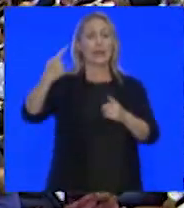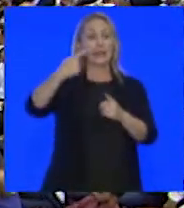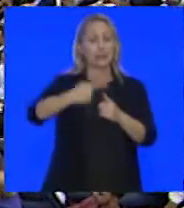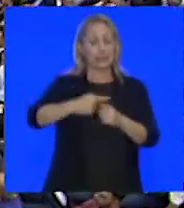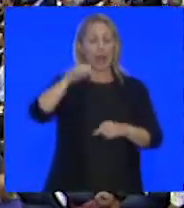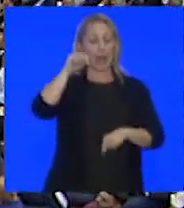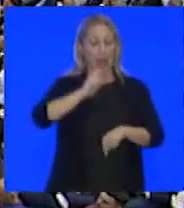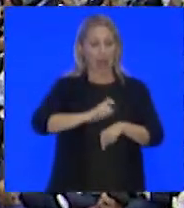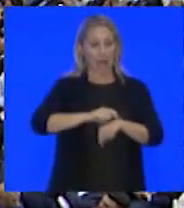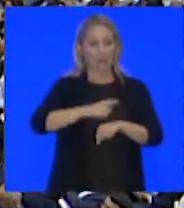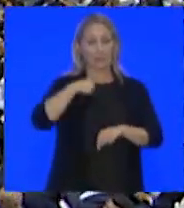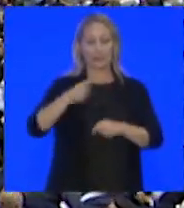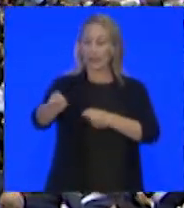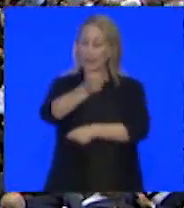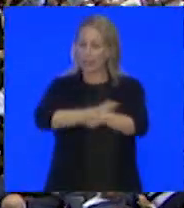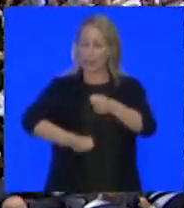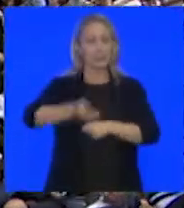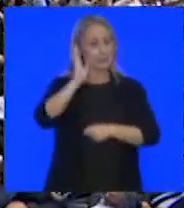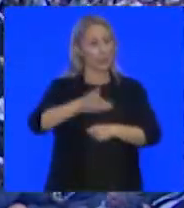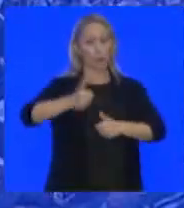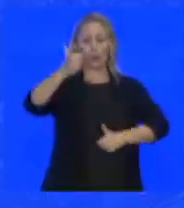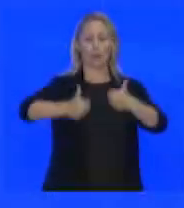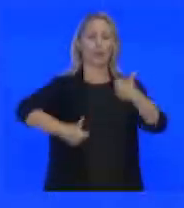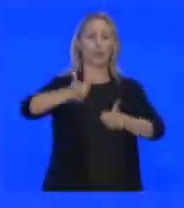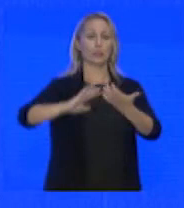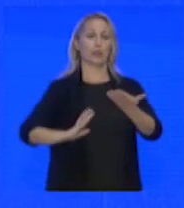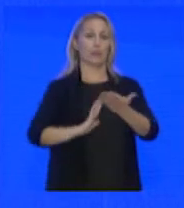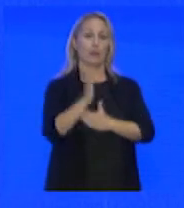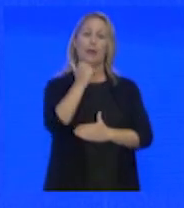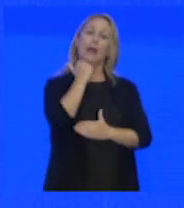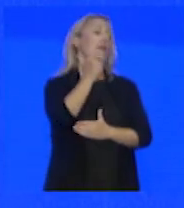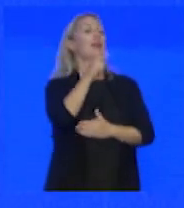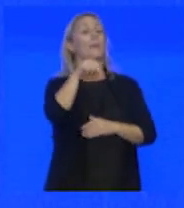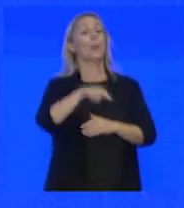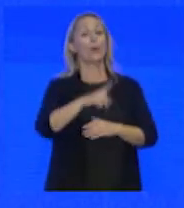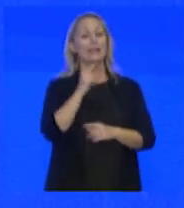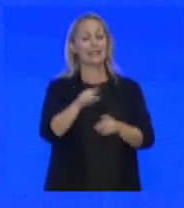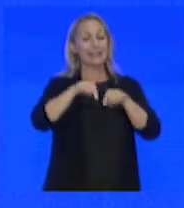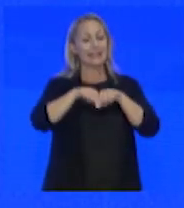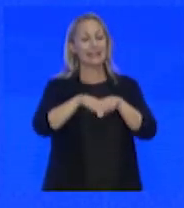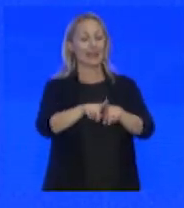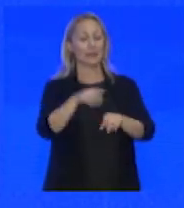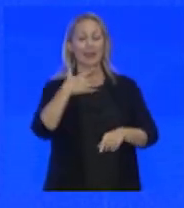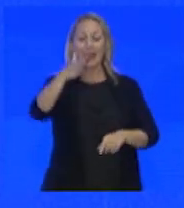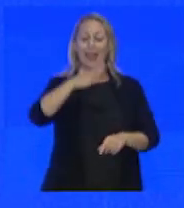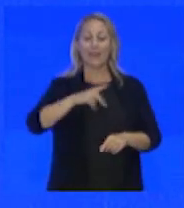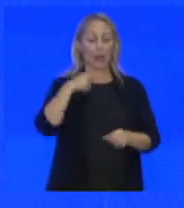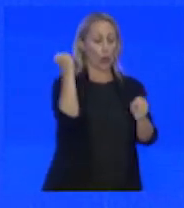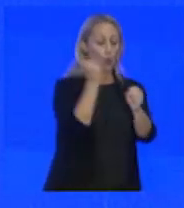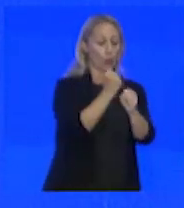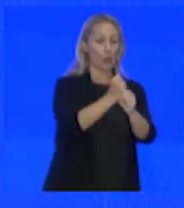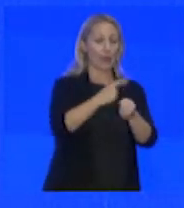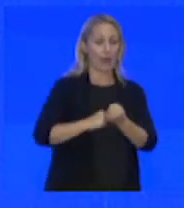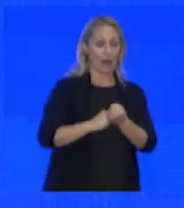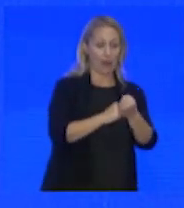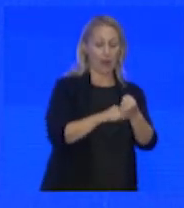βελτιώνουν την ανταγωνιστικότητα των επιχειρήσεων. Δεν μπορείς να είσαι ταυτόχρονα υπέρ της εργασίας και